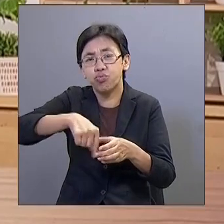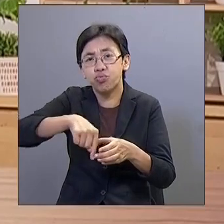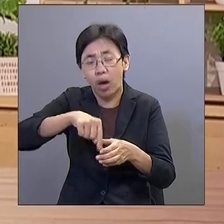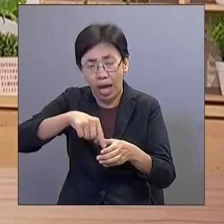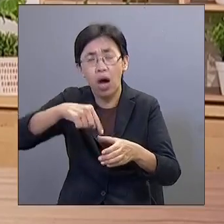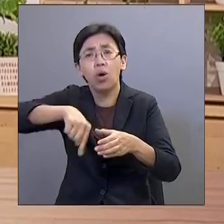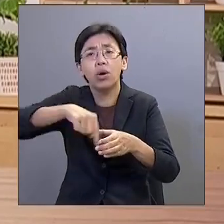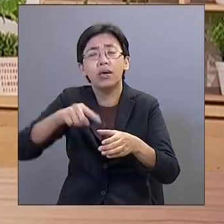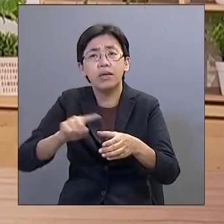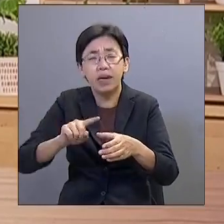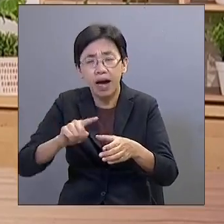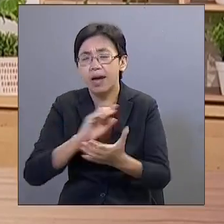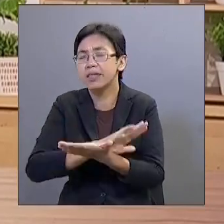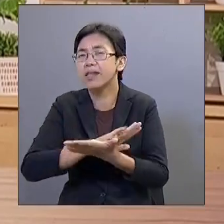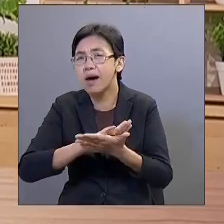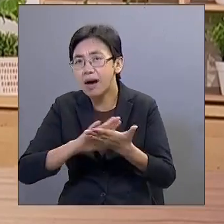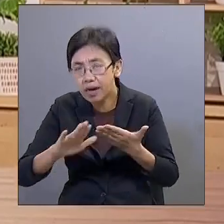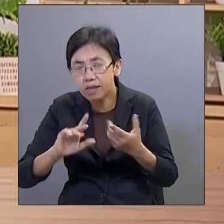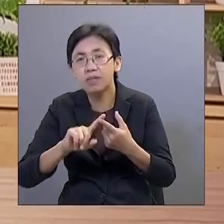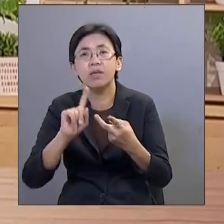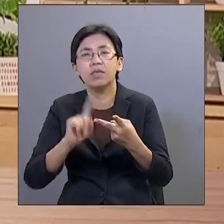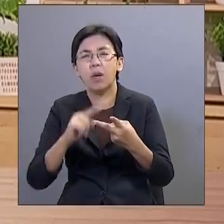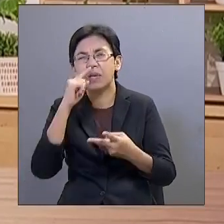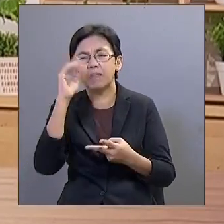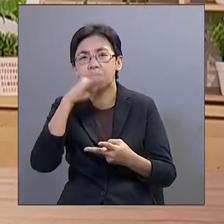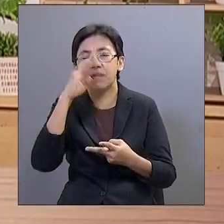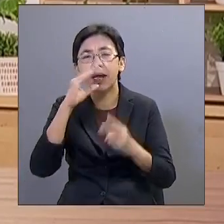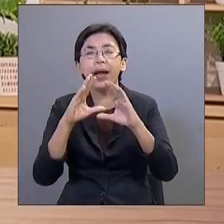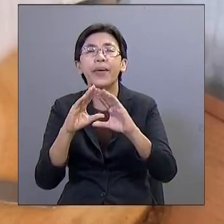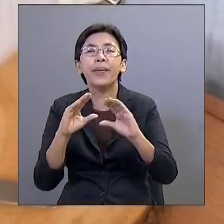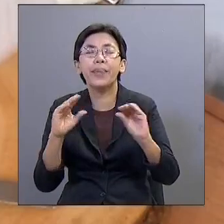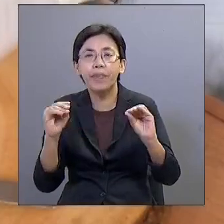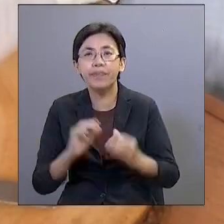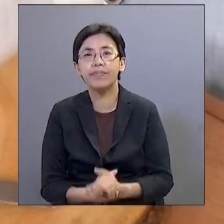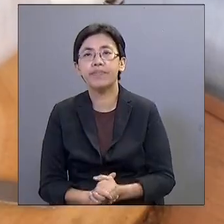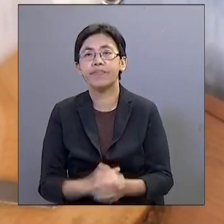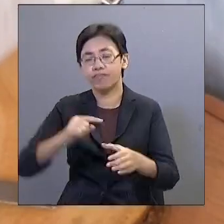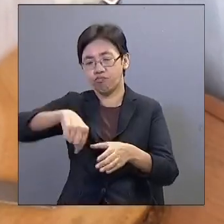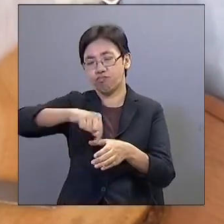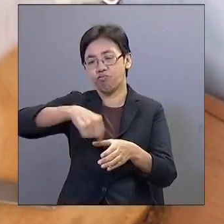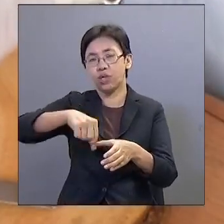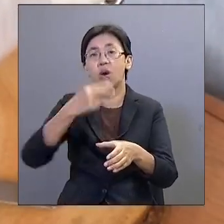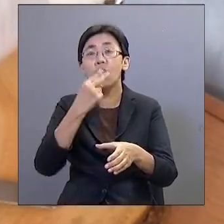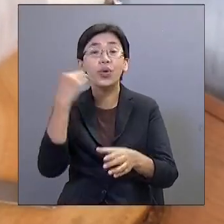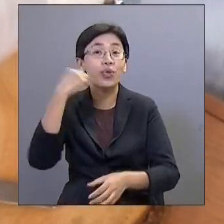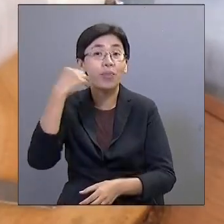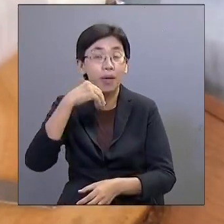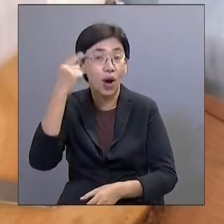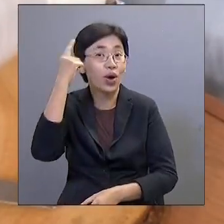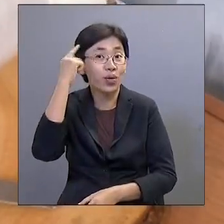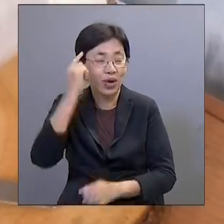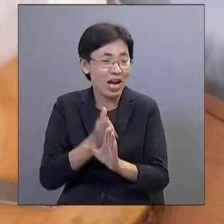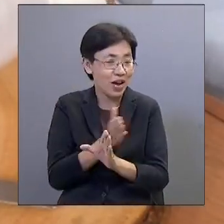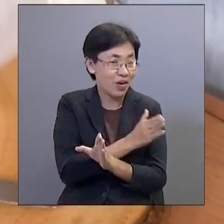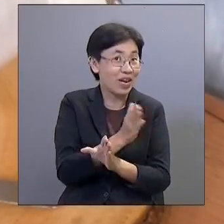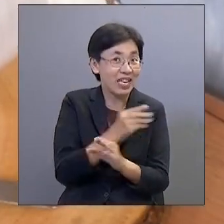ช่วยทำความสะอาดแล้วก็ช่วยลดกลิ่นนะคะส่วนใหญ่ถ้าติดตามรายการของเราตลอดนะคะจะรู้ว่าการมา